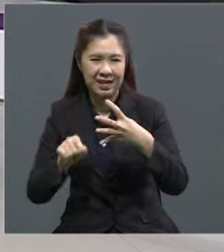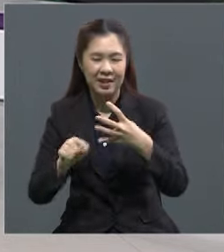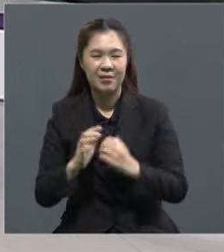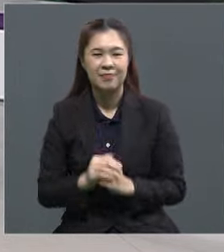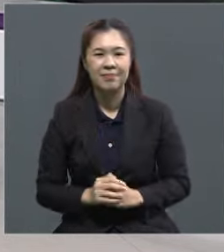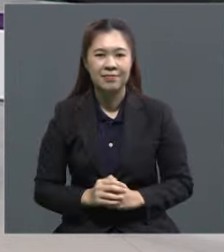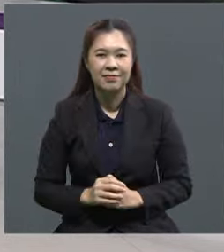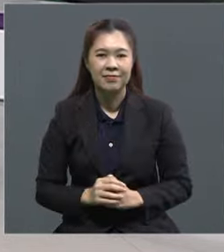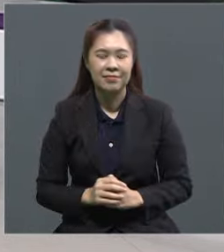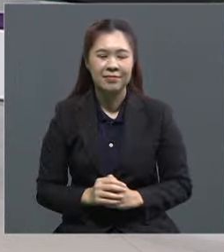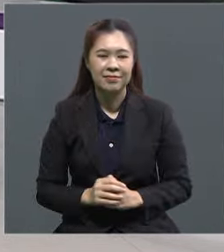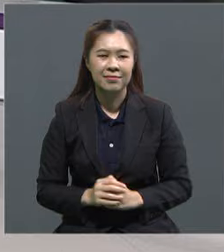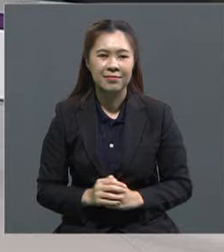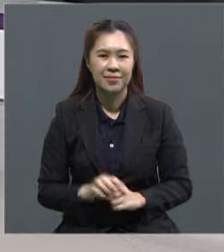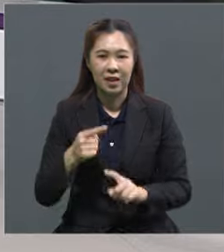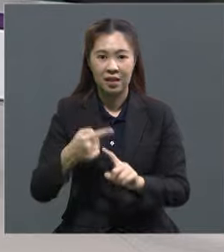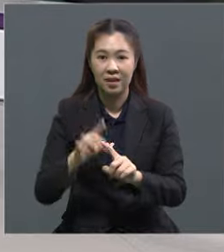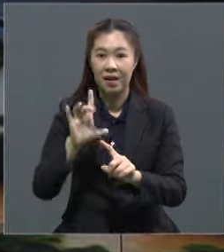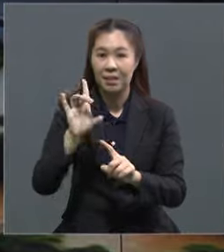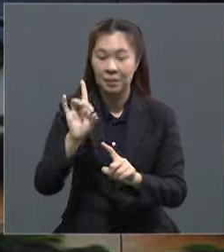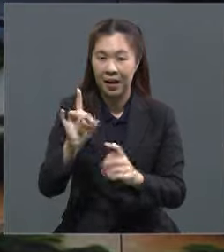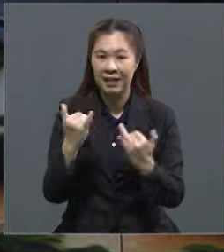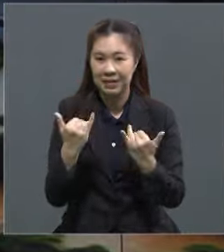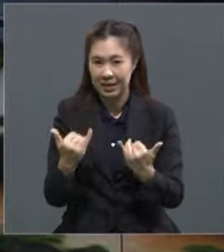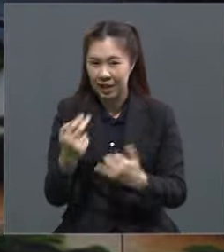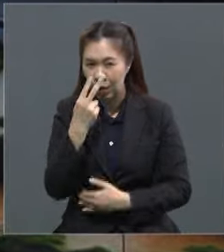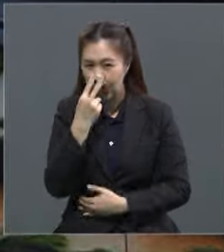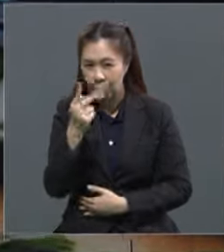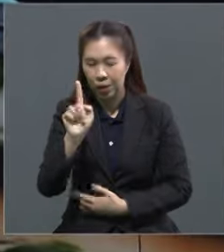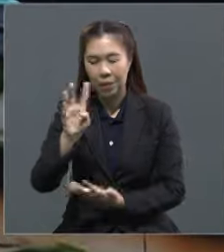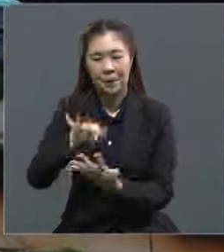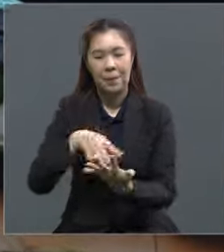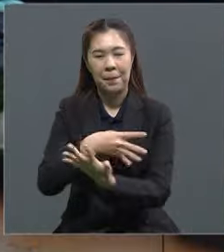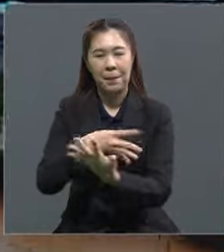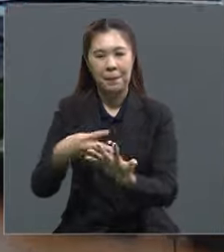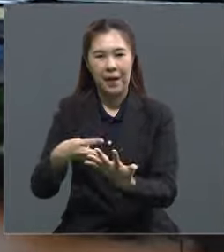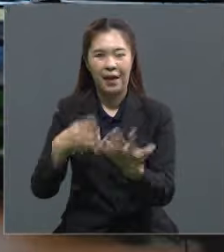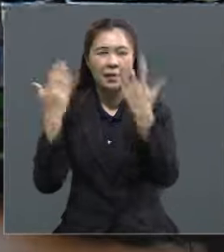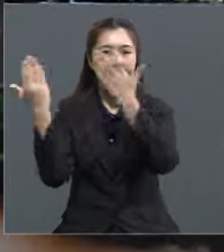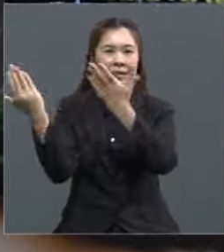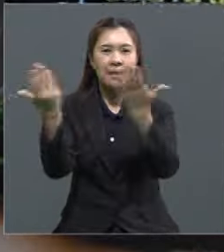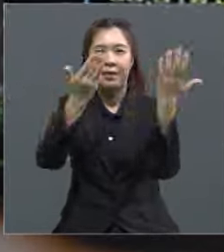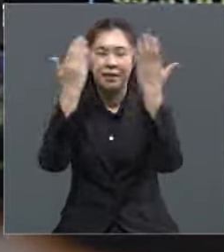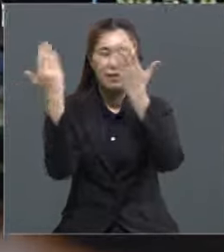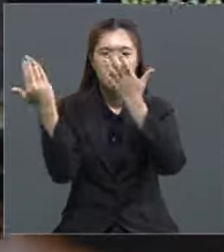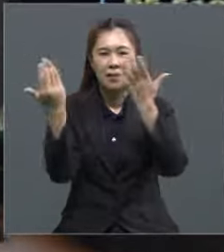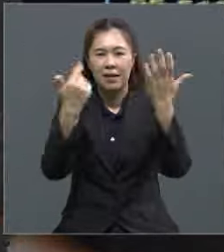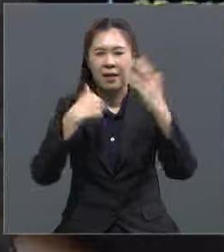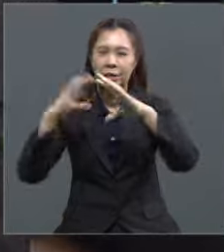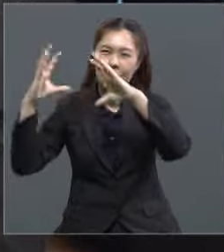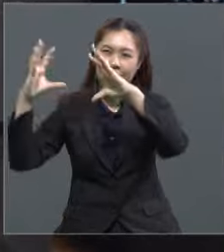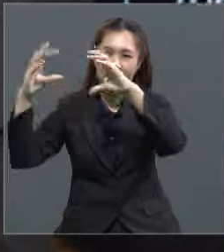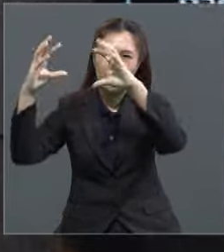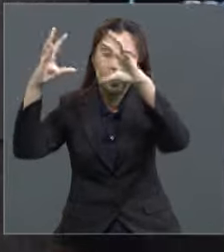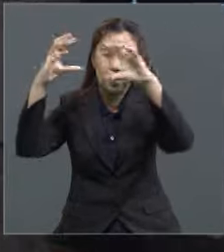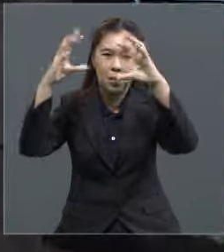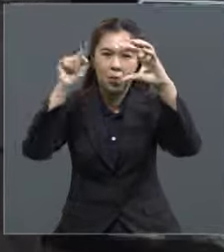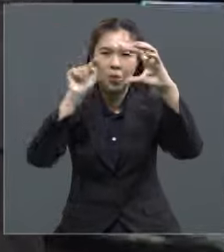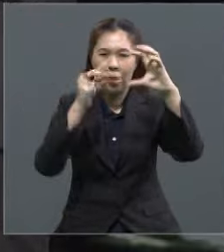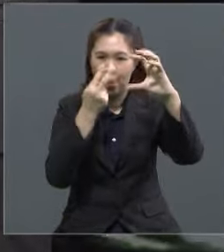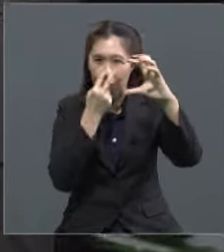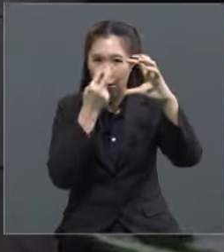สิงหาคมนี้สัญญาณไม่มีครับถ้าดูในเรื่องของแผนที่อากาศในเรื่องของหย่อมความกดอากาศต่ำที่จะฟอร์มตัว